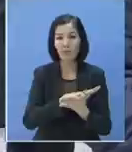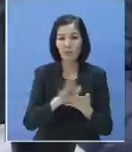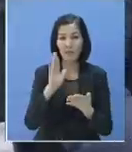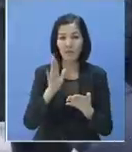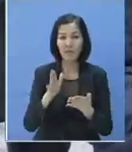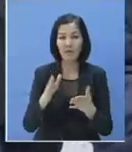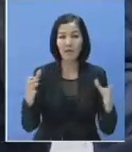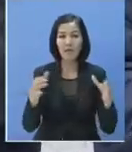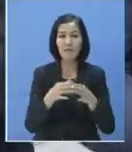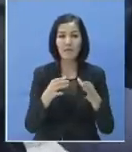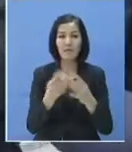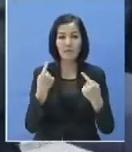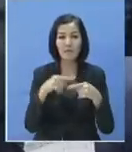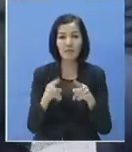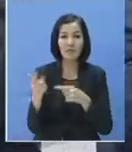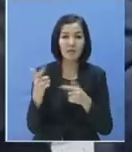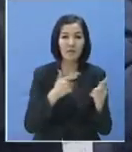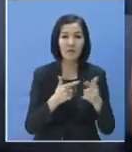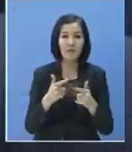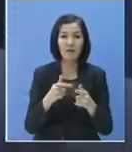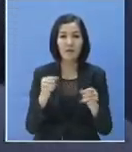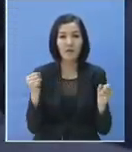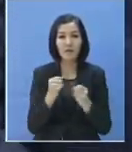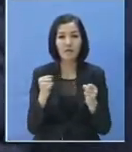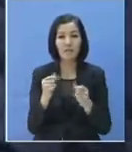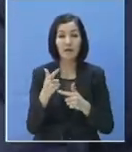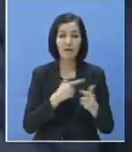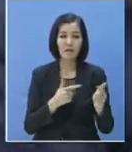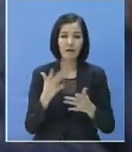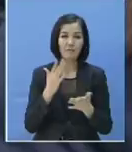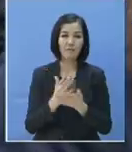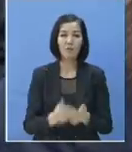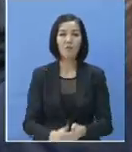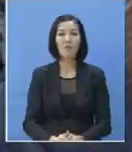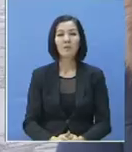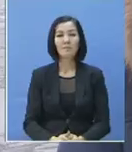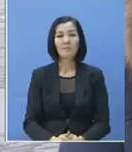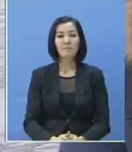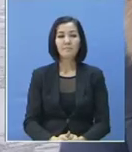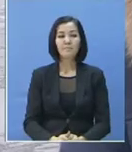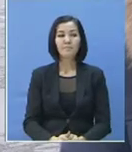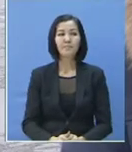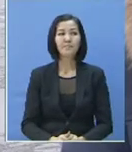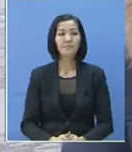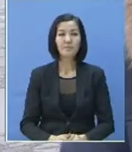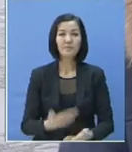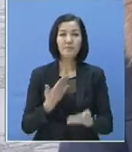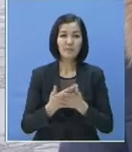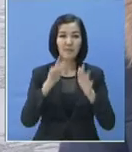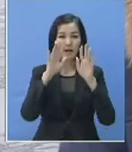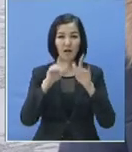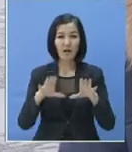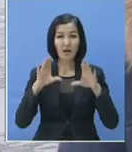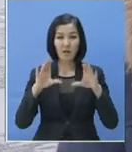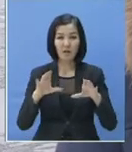Серіктестік қызметкерлері техникаларын сайлап, қысқа бел буып дайын отыр. Егер қар қалың жауып кетсе,